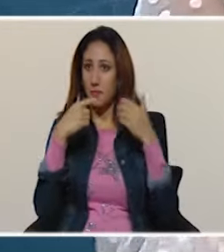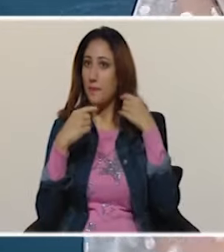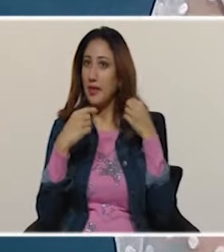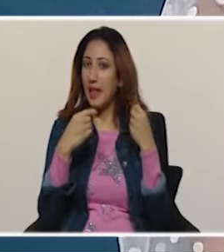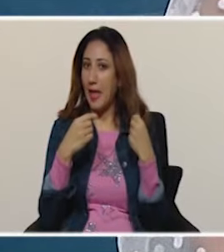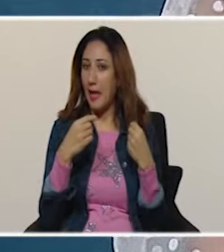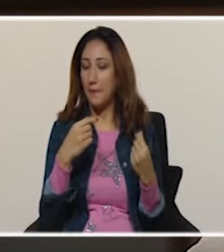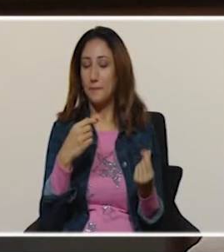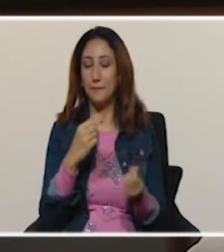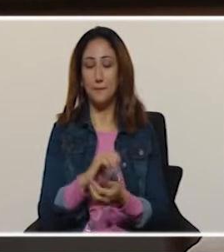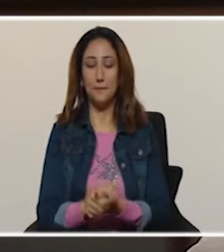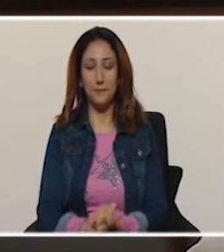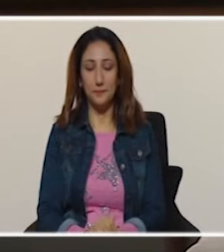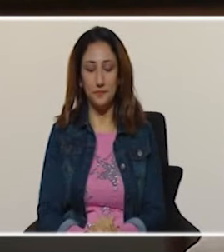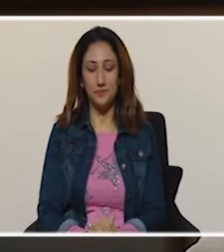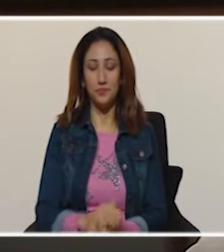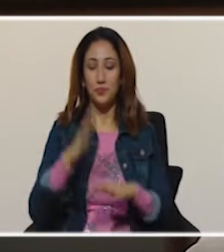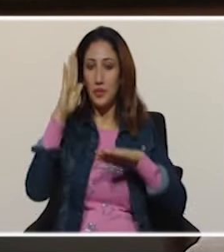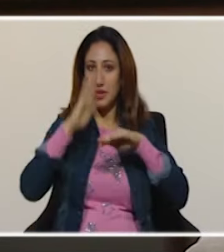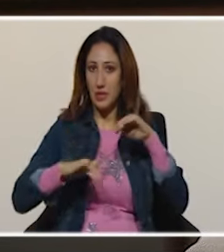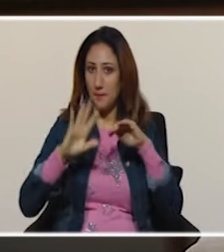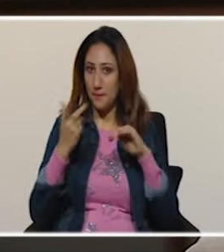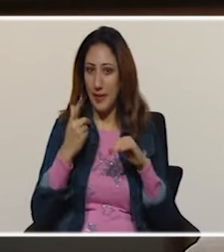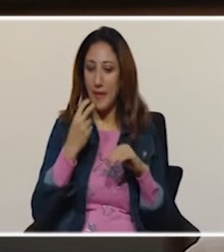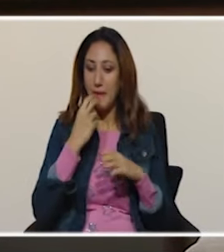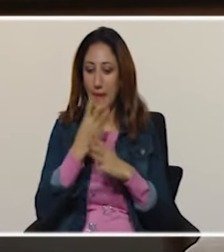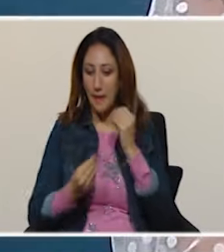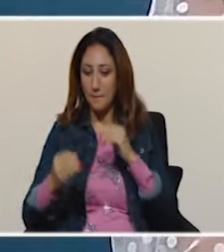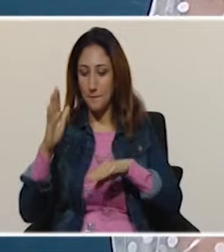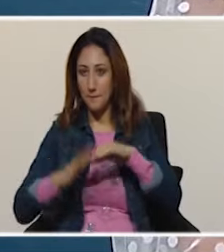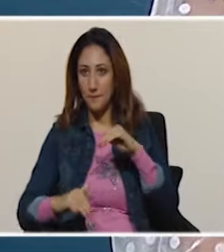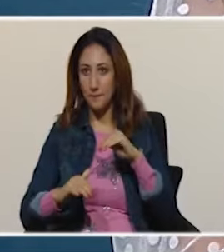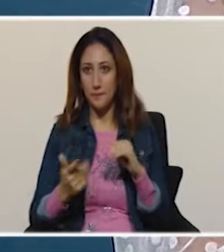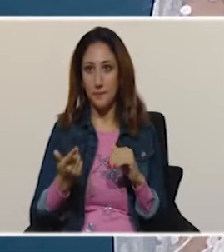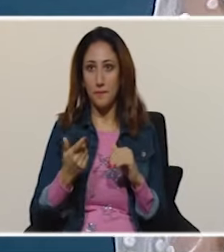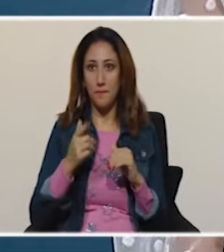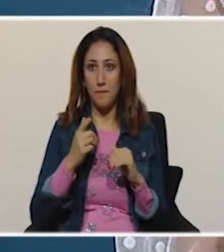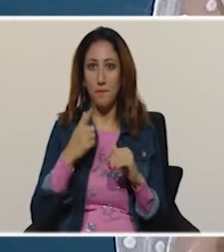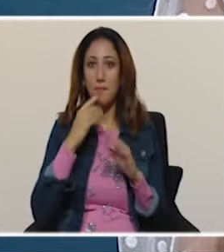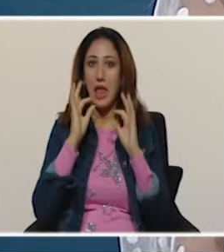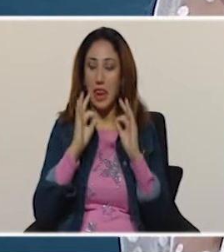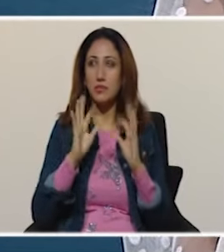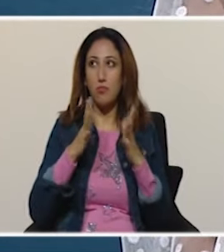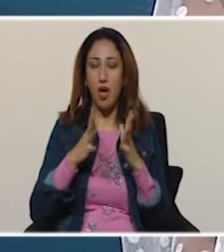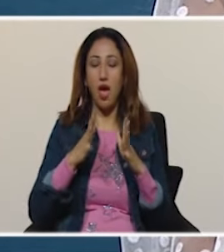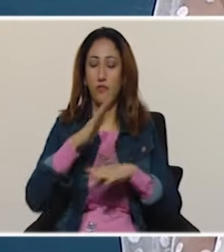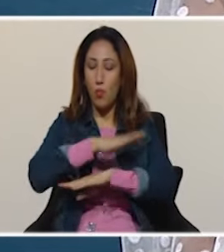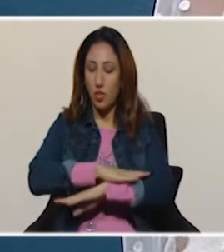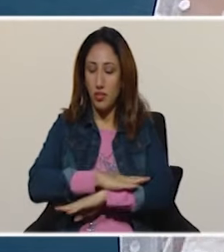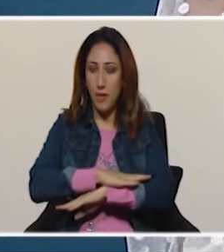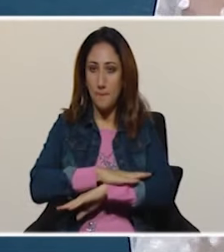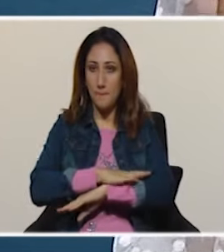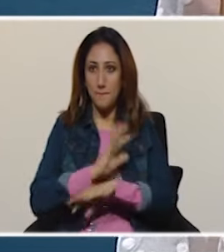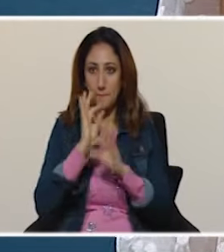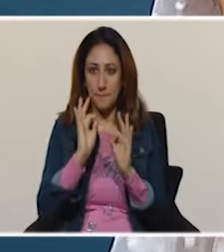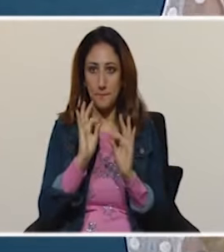وهيك قولي لي إيه اللي تربيتي عليه وبتربي ابنك رام عليه؟ بحبه يكون عنده تقوى اللي هي يقدر